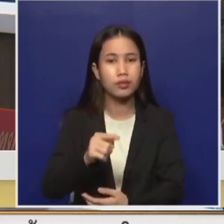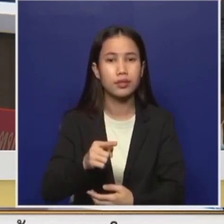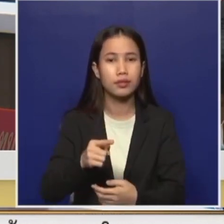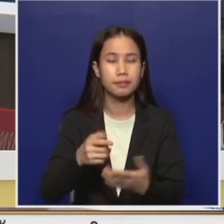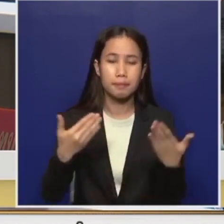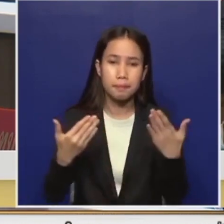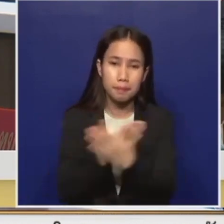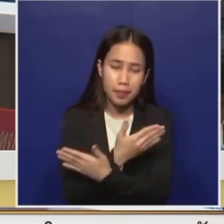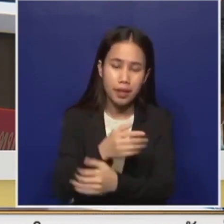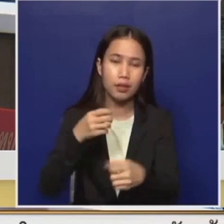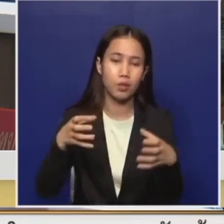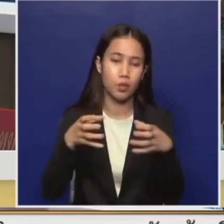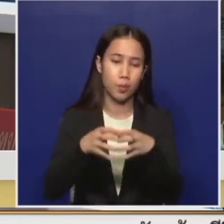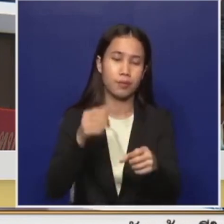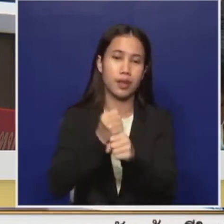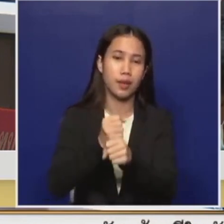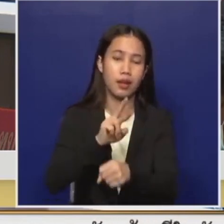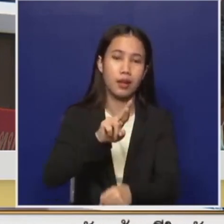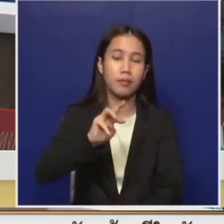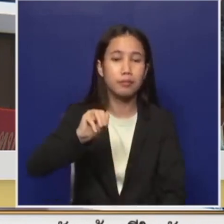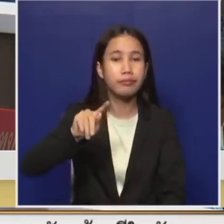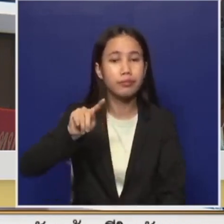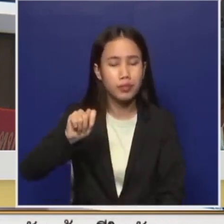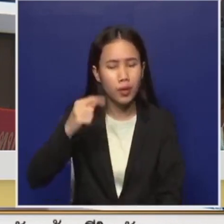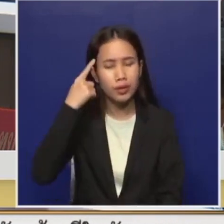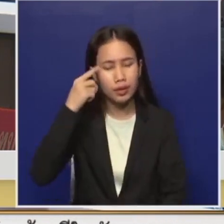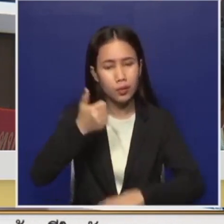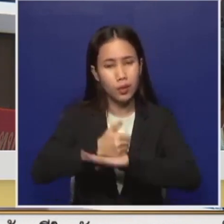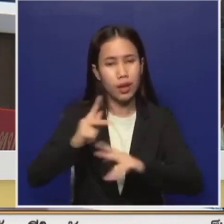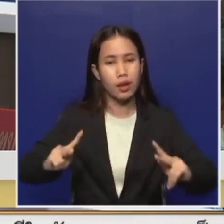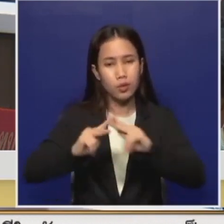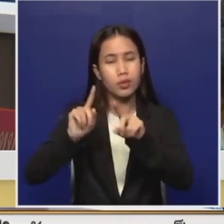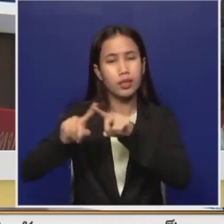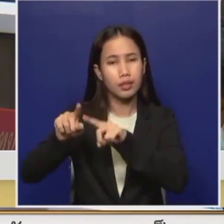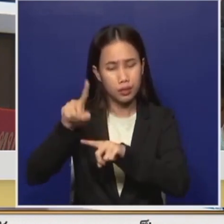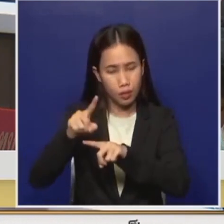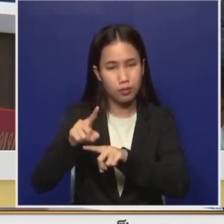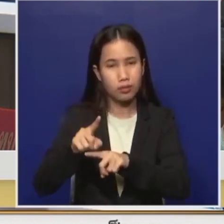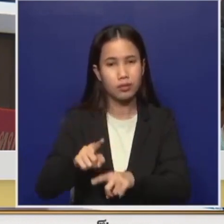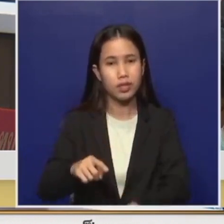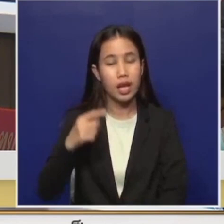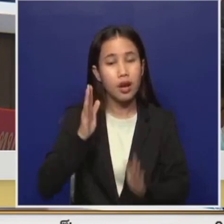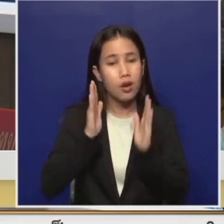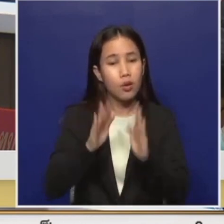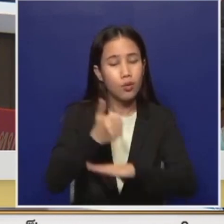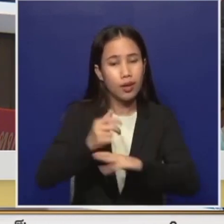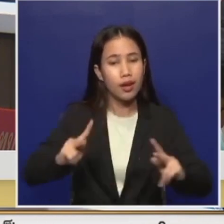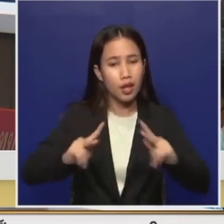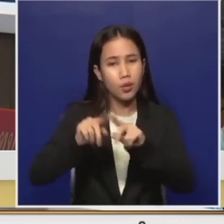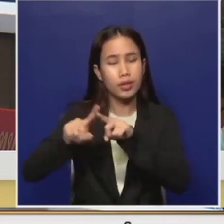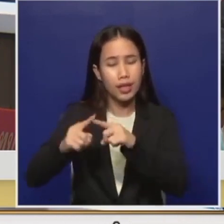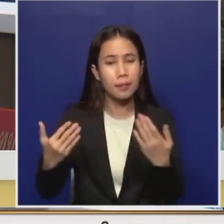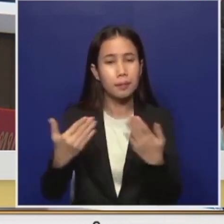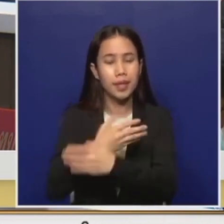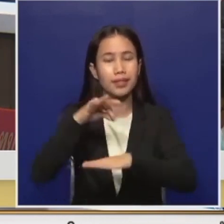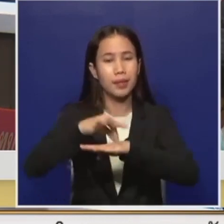ทำงานของคณะรัฐมนูตรีเพื่อบ้านเพื่อเมืองท่านตีทถูปับออกกอยไดน้อยใจนะครัมันเป็นกลไลตามวถ